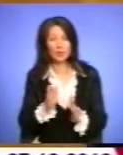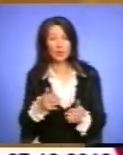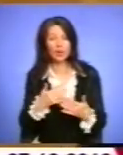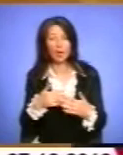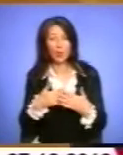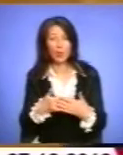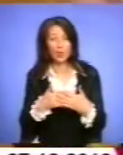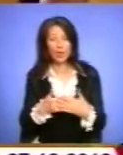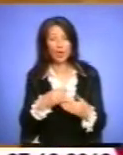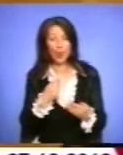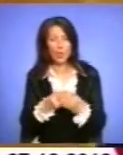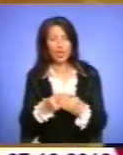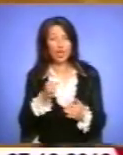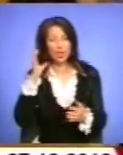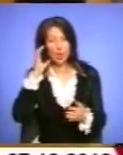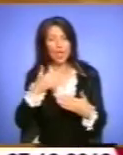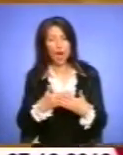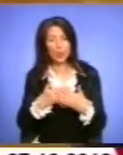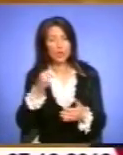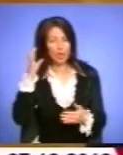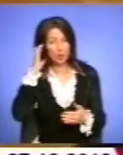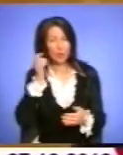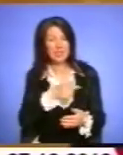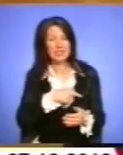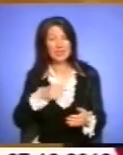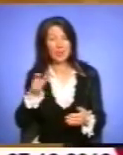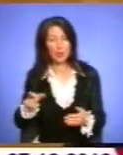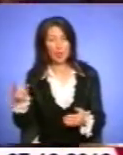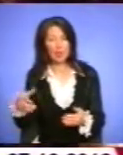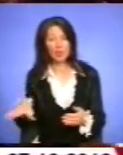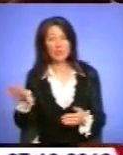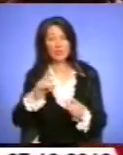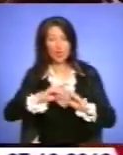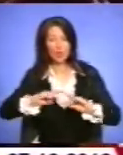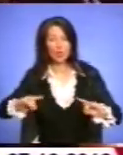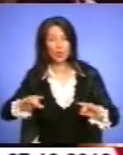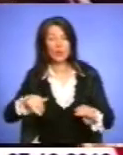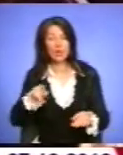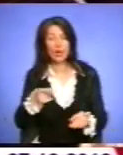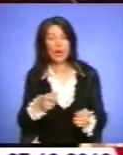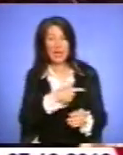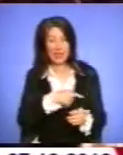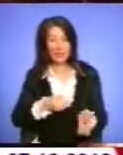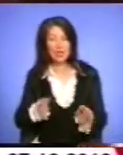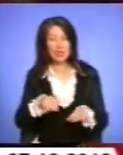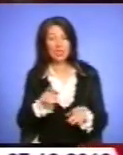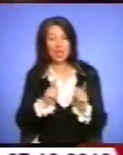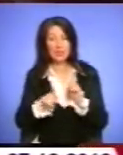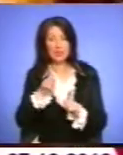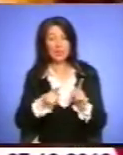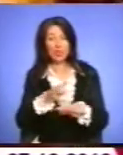на бюджетних слуханнях, на громадських слуханнях з депутатами зі всіх сторін. Після того, як депутати залишили сесійну залу,